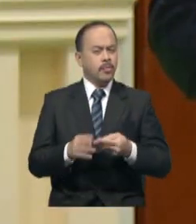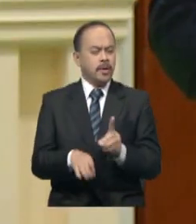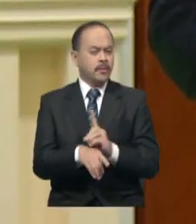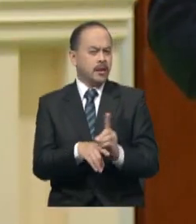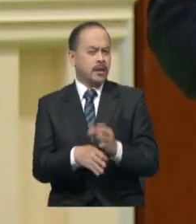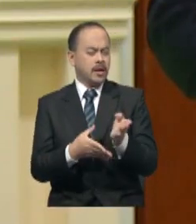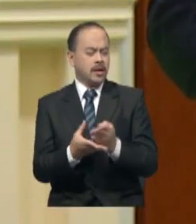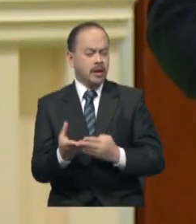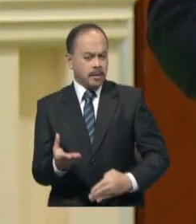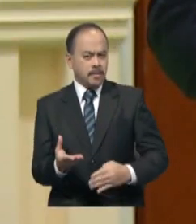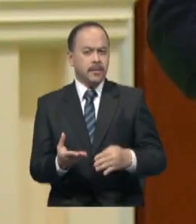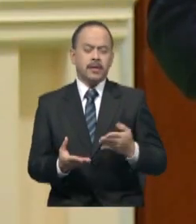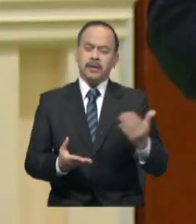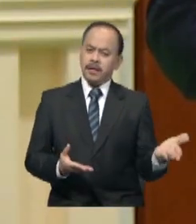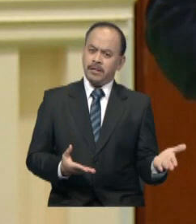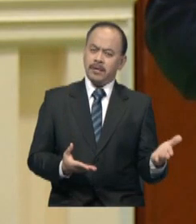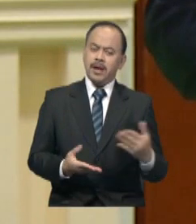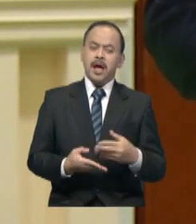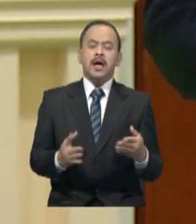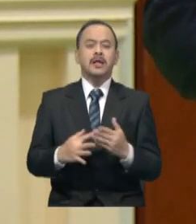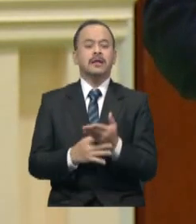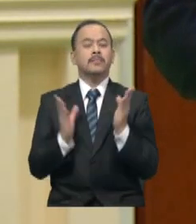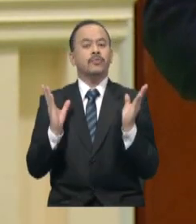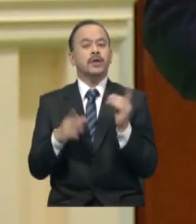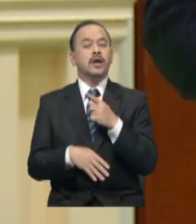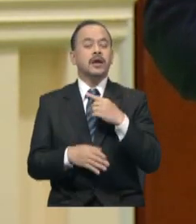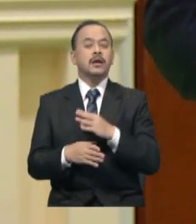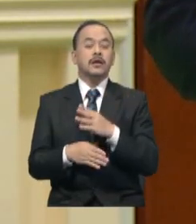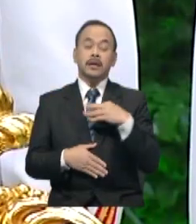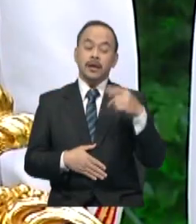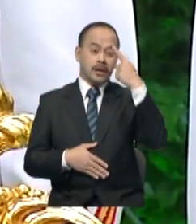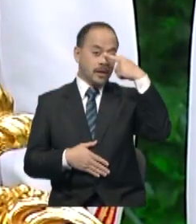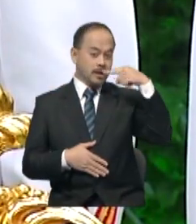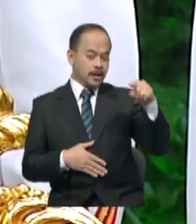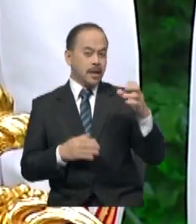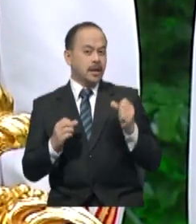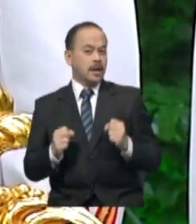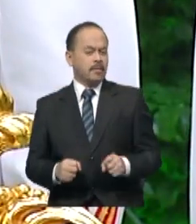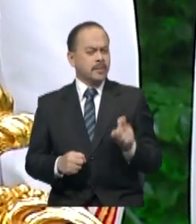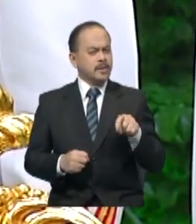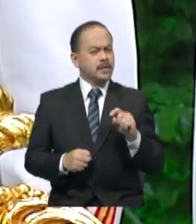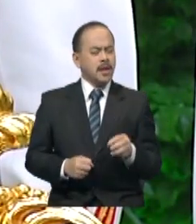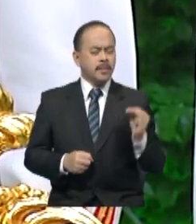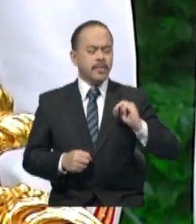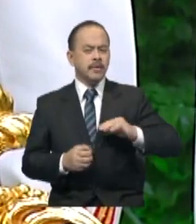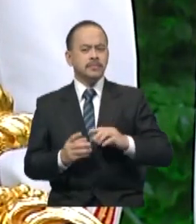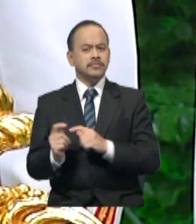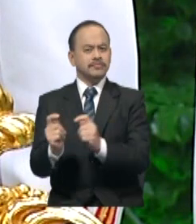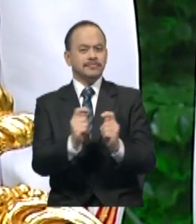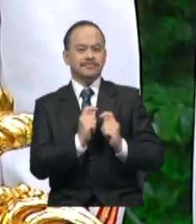perdagangan dalam bidang-bidang lain antara negara Brunei Darussalam dan Kerajaan Thailand akan dapat memastikan manfaat